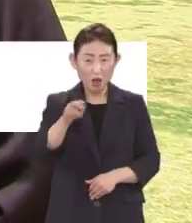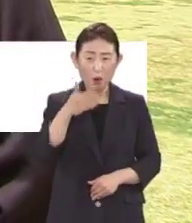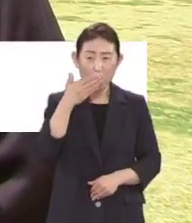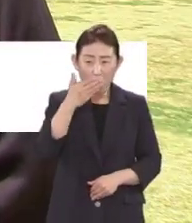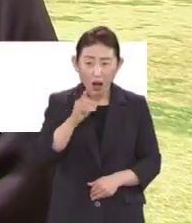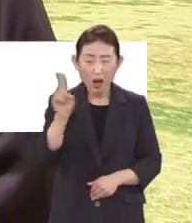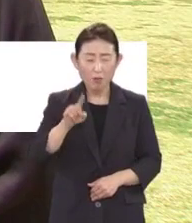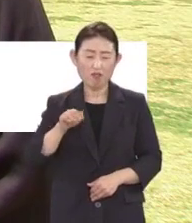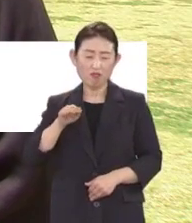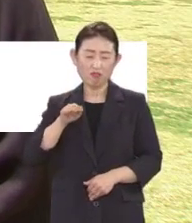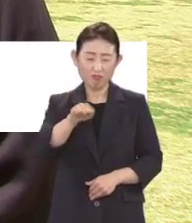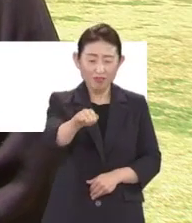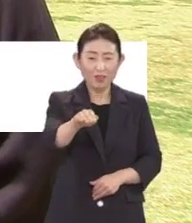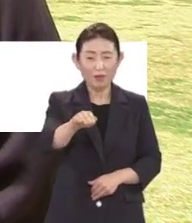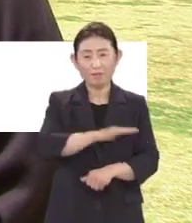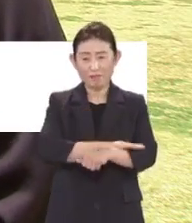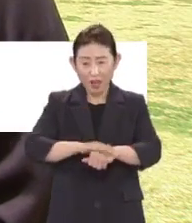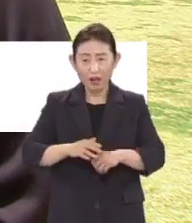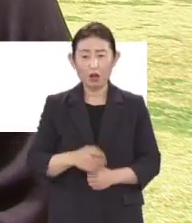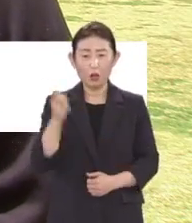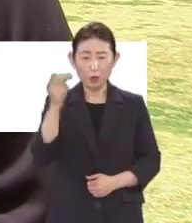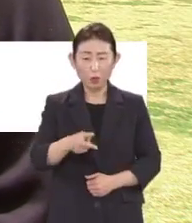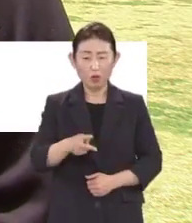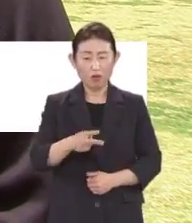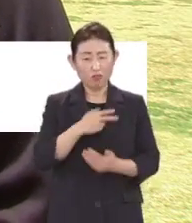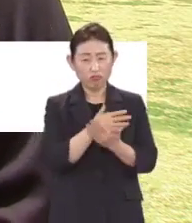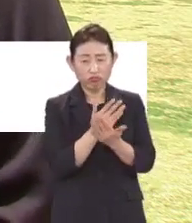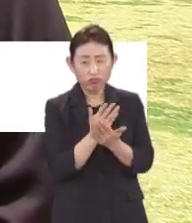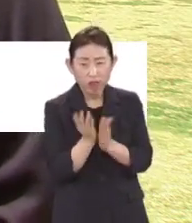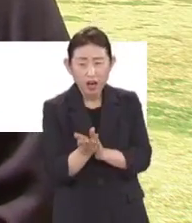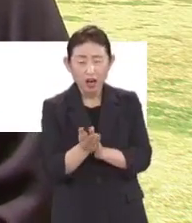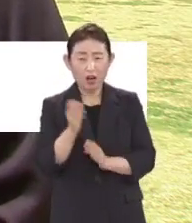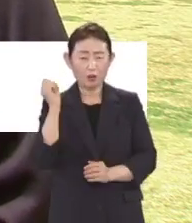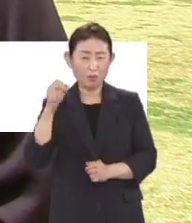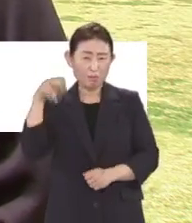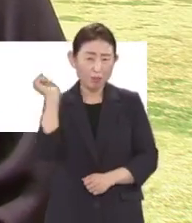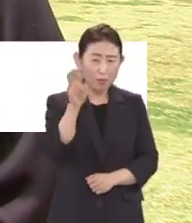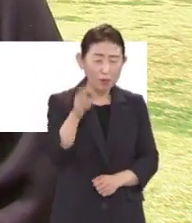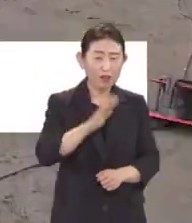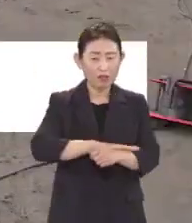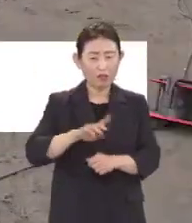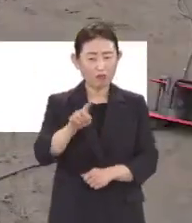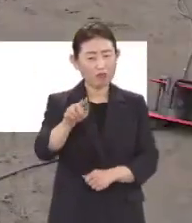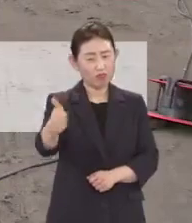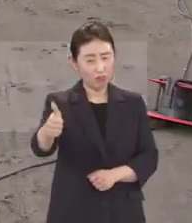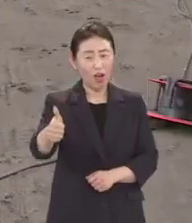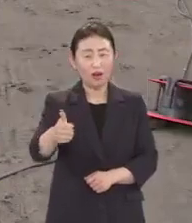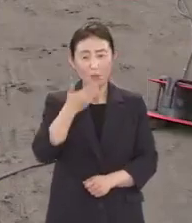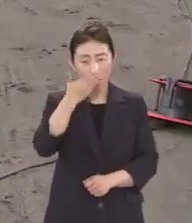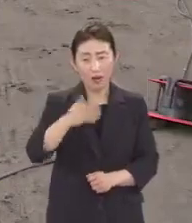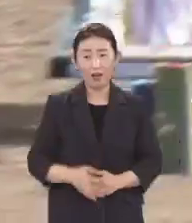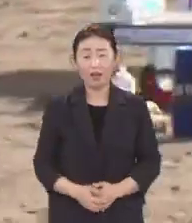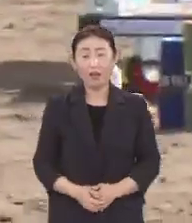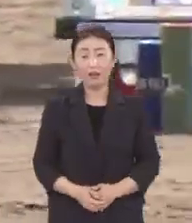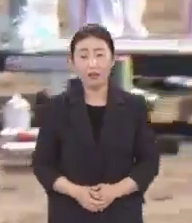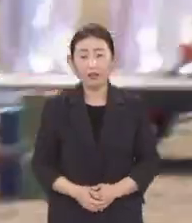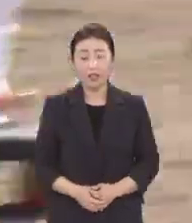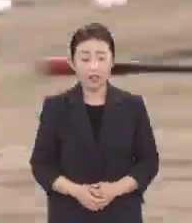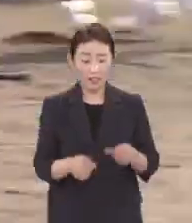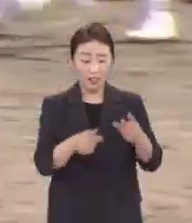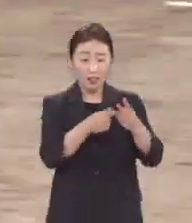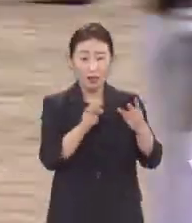es la recta. Y strike, tirar, tratar de tirar todo mi picheo por detrás, yo creo que eso es lo más importante. 준수한 활약을 펼친